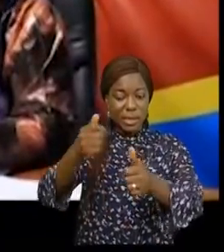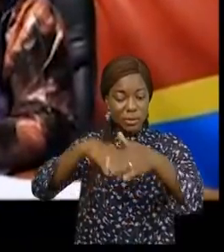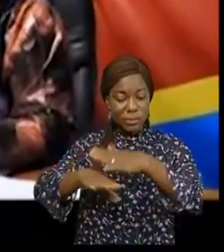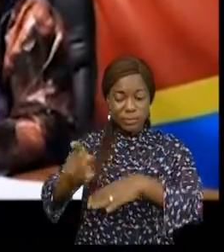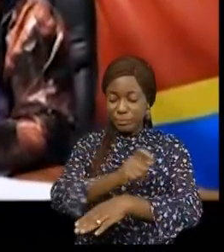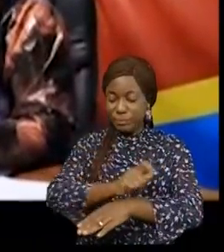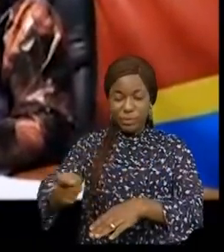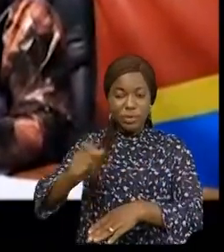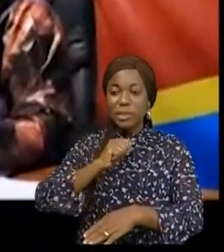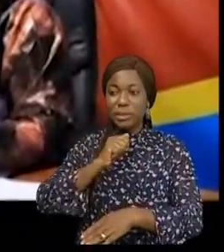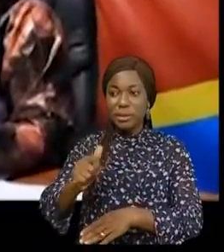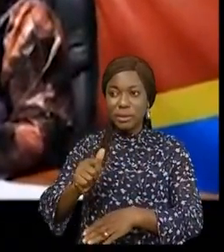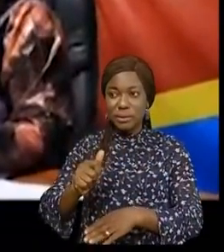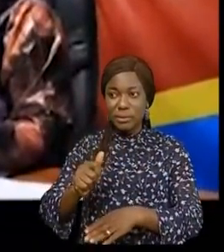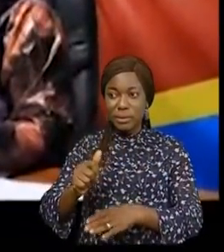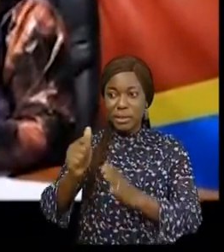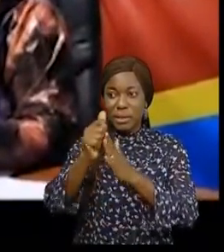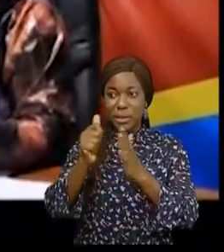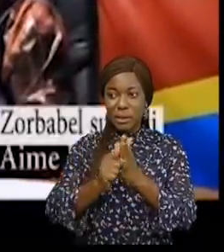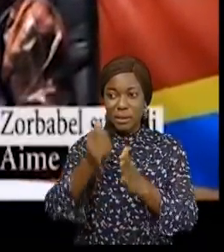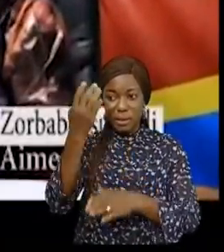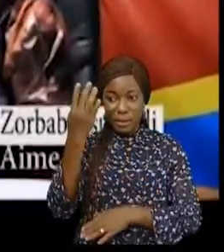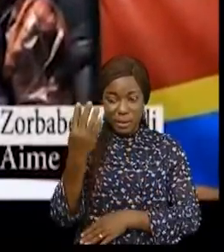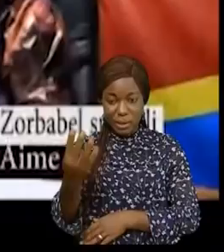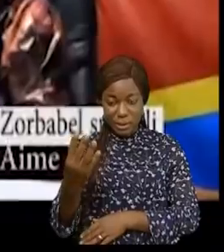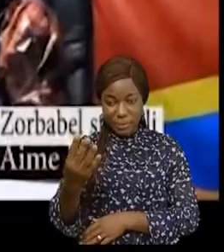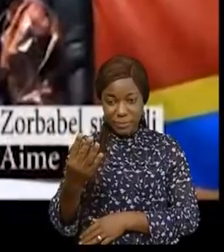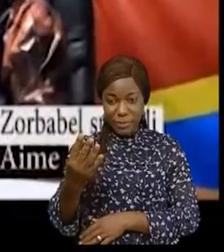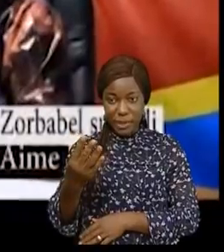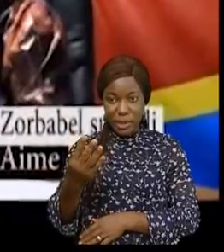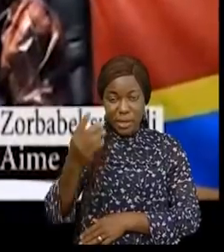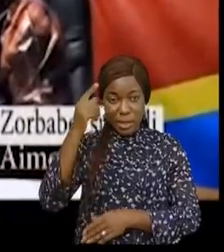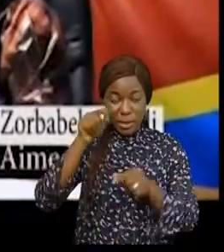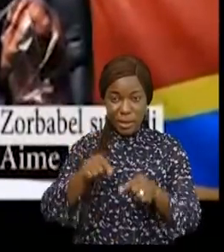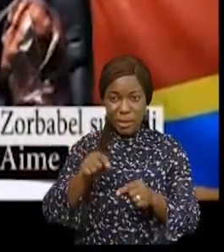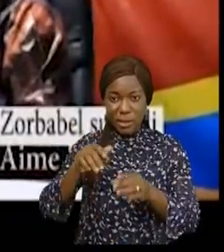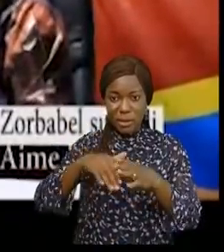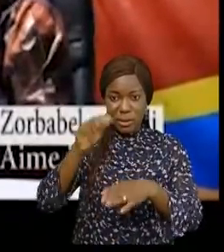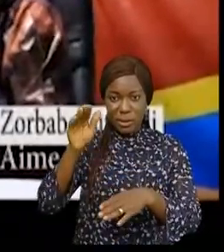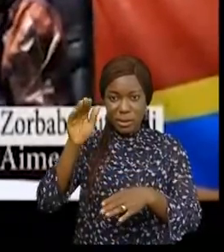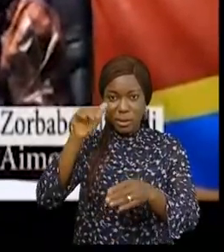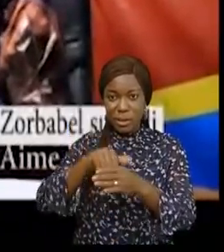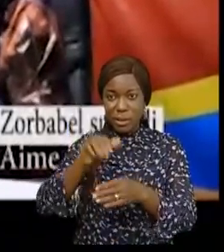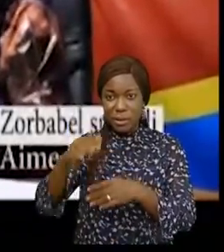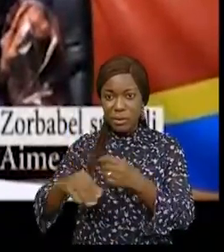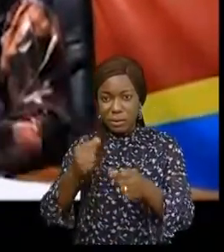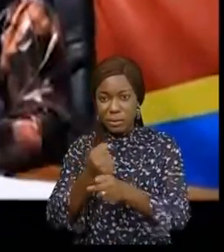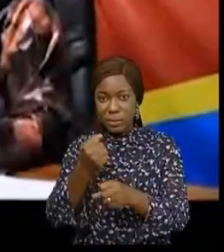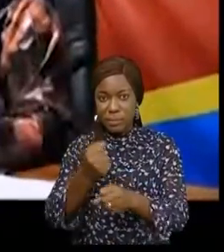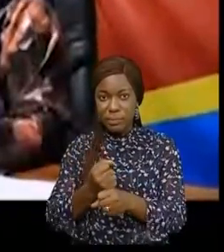Article 4. La présente décision sort des effets à la date de son adoption.